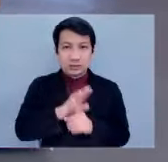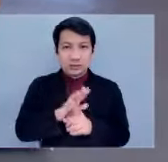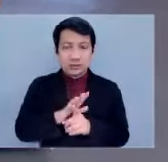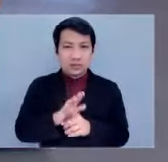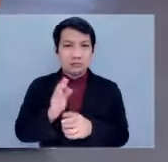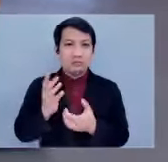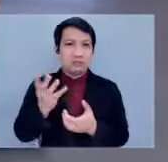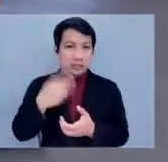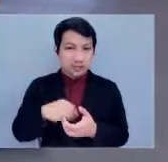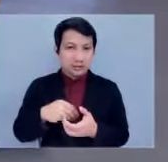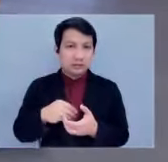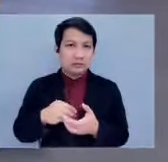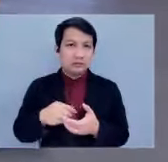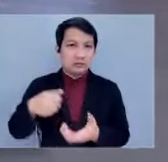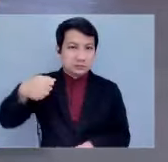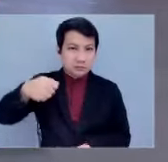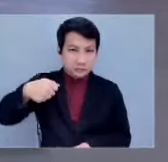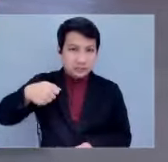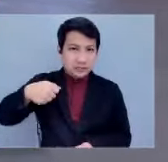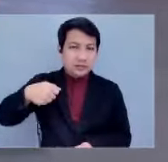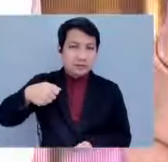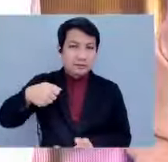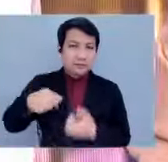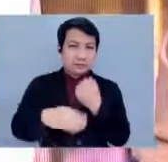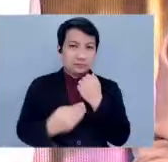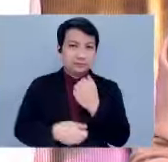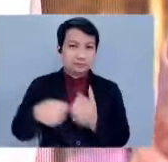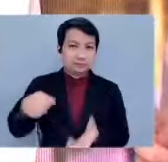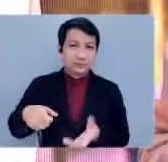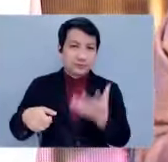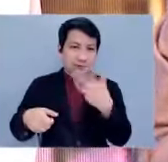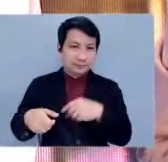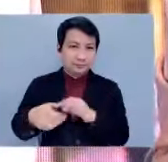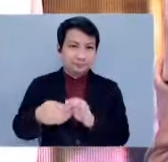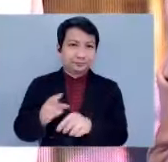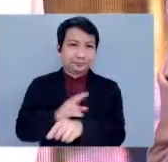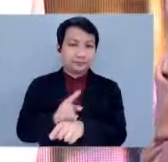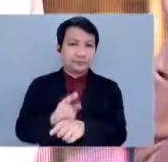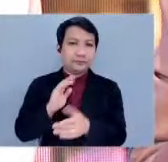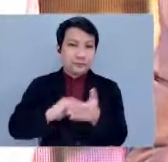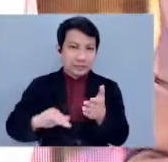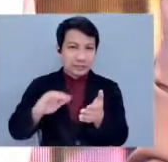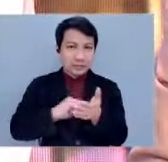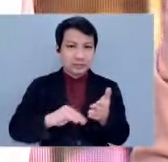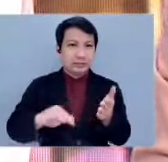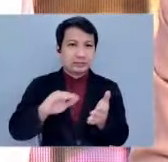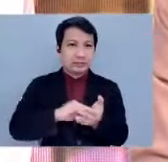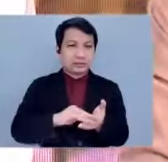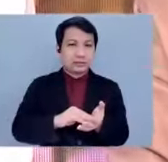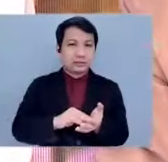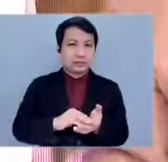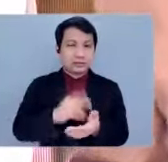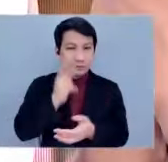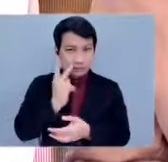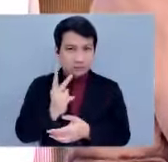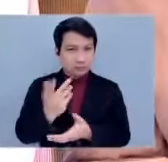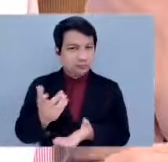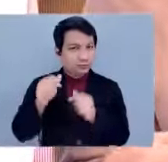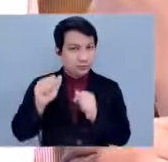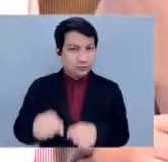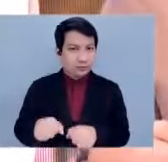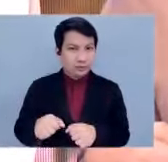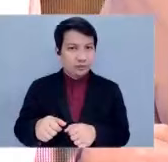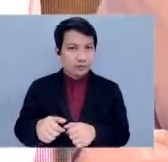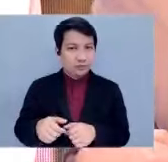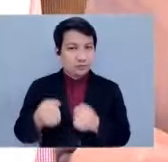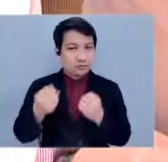ko. Yan ang gusto natin, yung bag na magagamit natin ng paulit-ulit. Itong mga na-discovery natin, pwedeng gamitin ng maraming